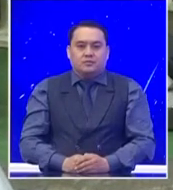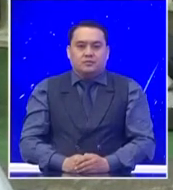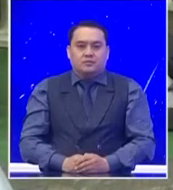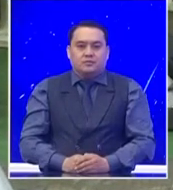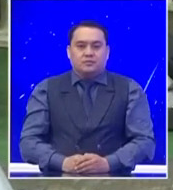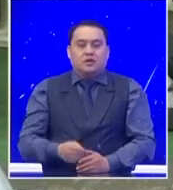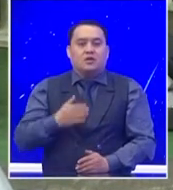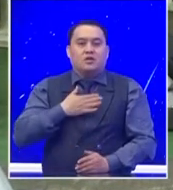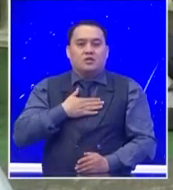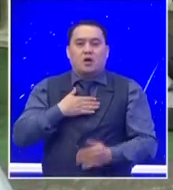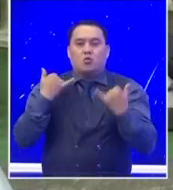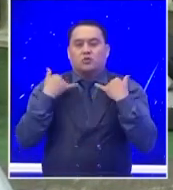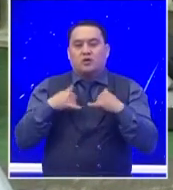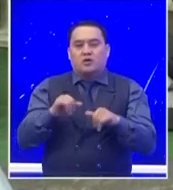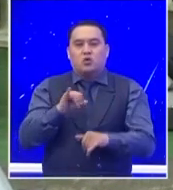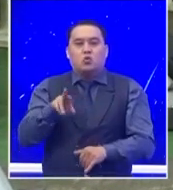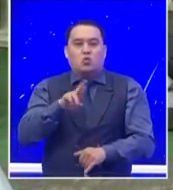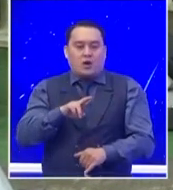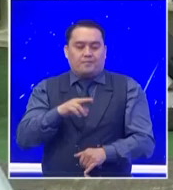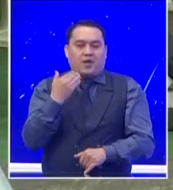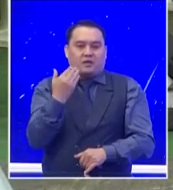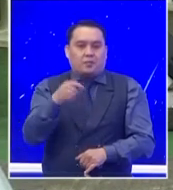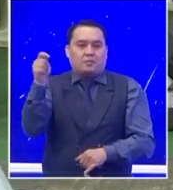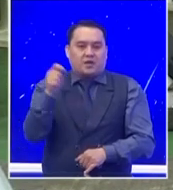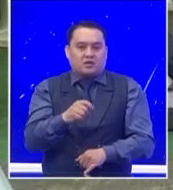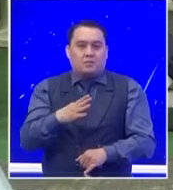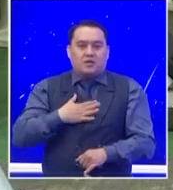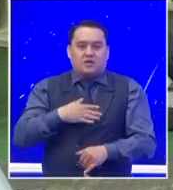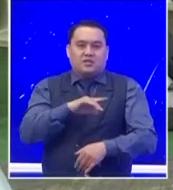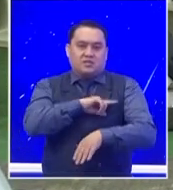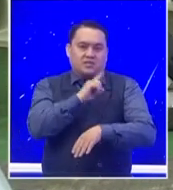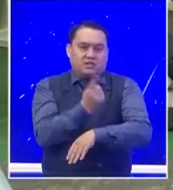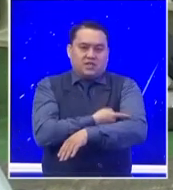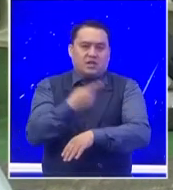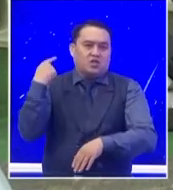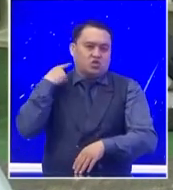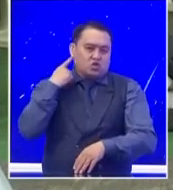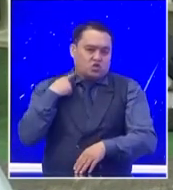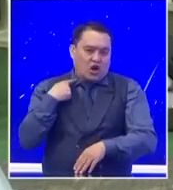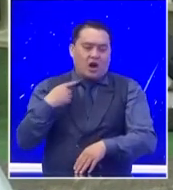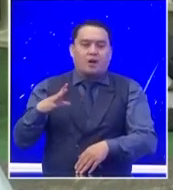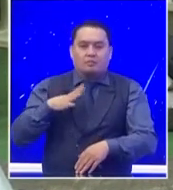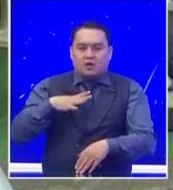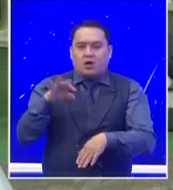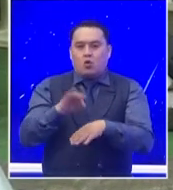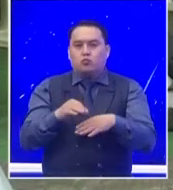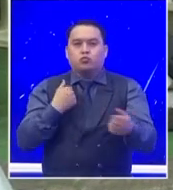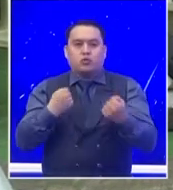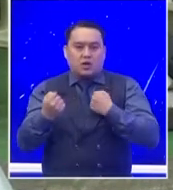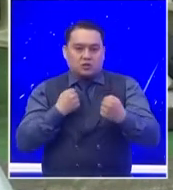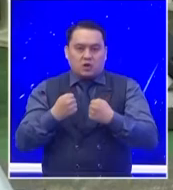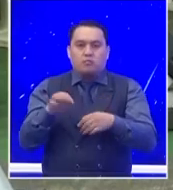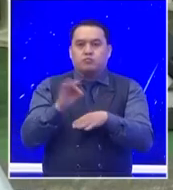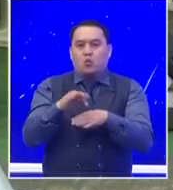Я в восторге от тренера Юли. Когда я только пришла в зал, у меня сильно болела шея. Юля подсказала мне упражнения, которые помогли